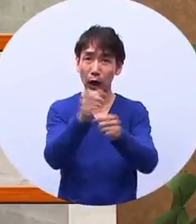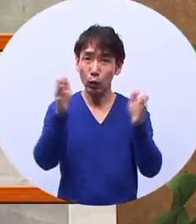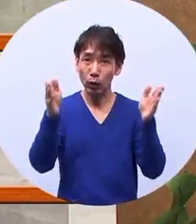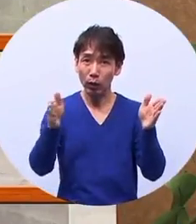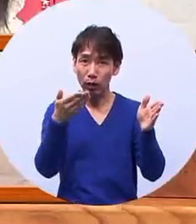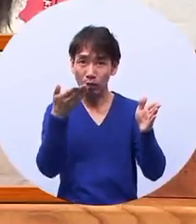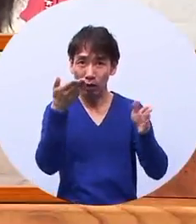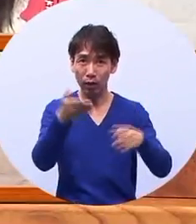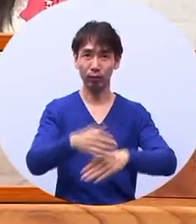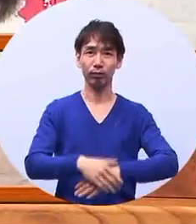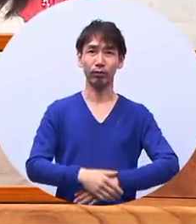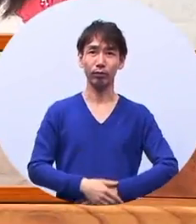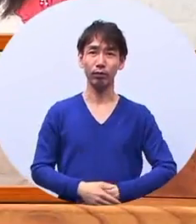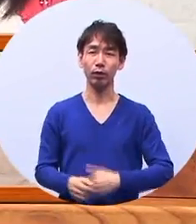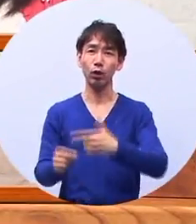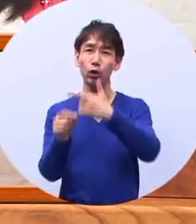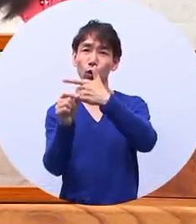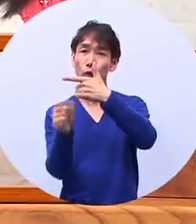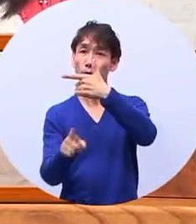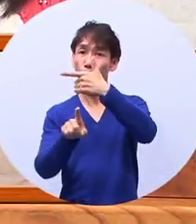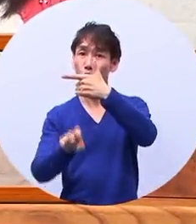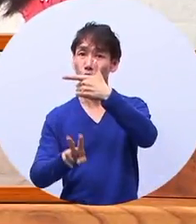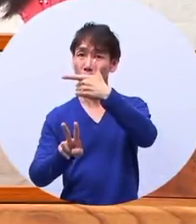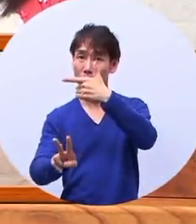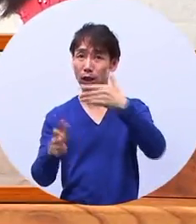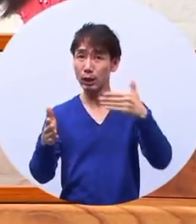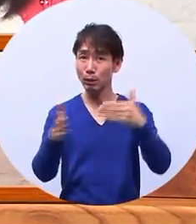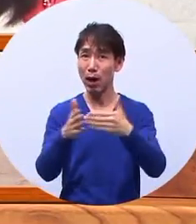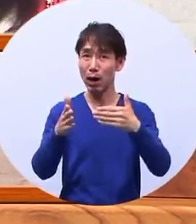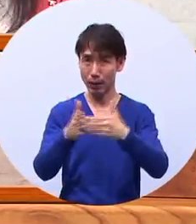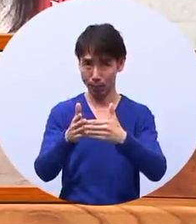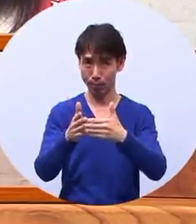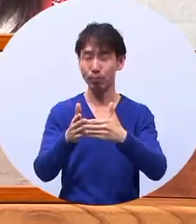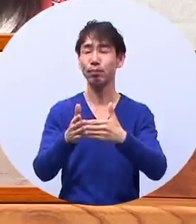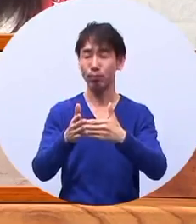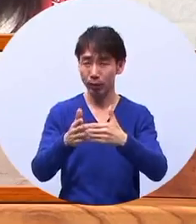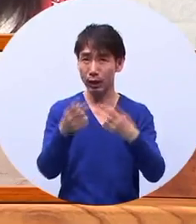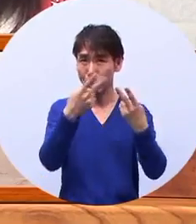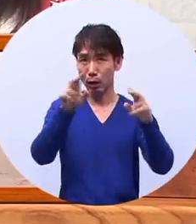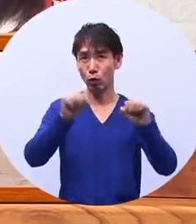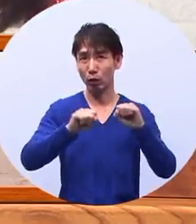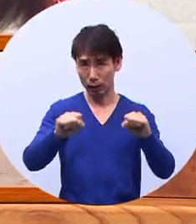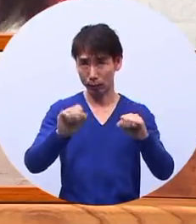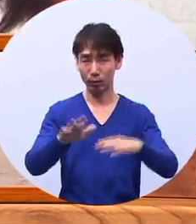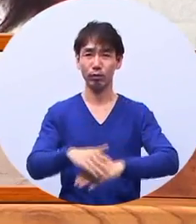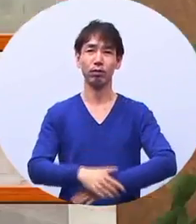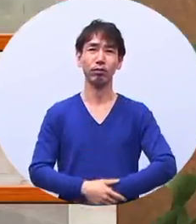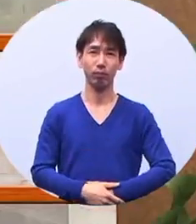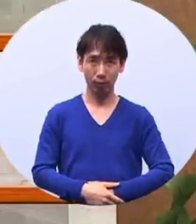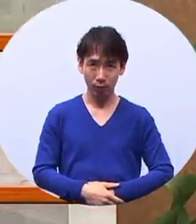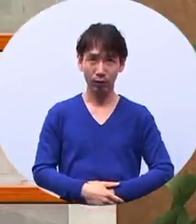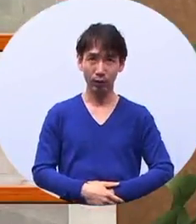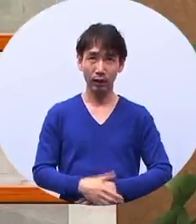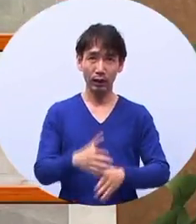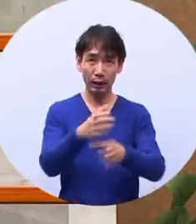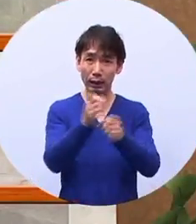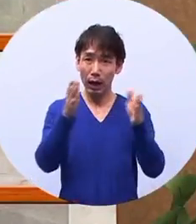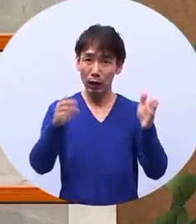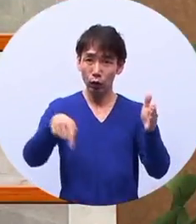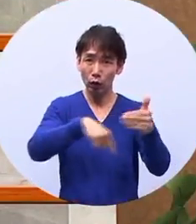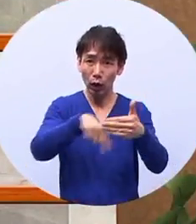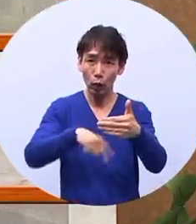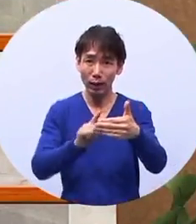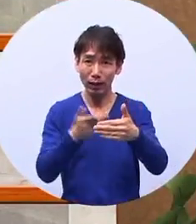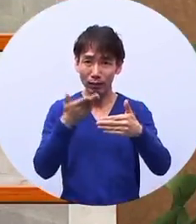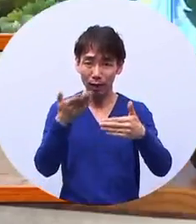催するんですか？ 6月の12日まで、一応イベントは開催されております。 はい、では期間中どんなイベントが